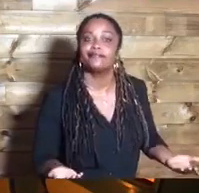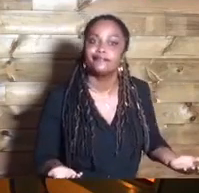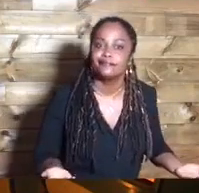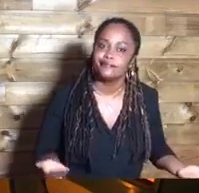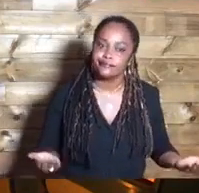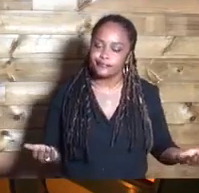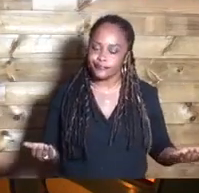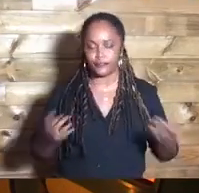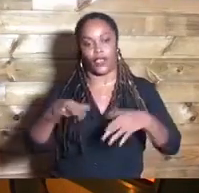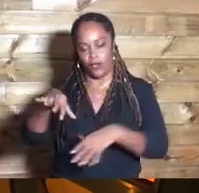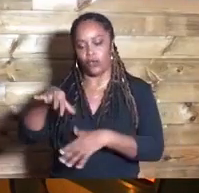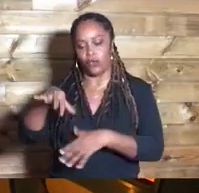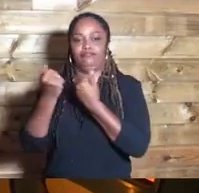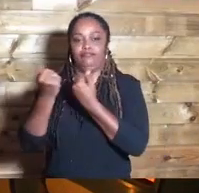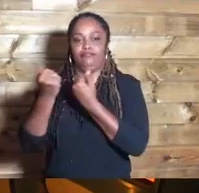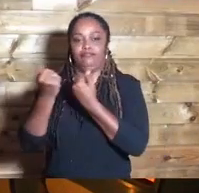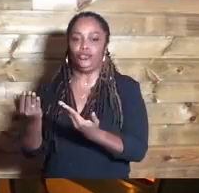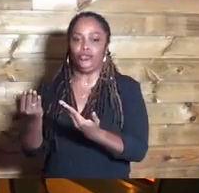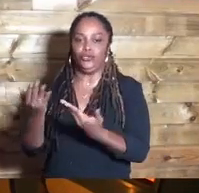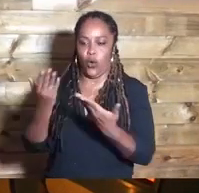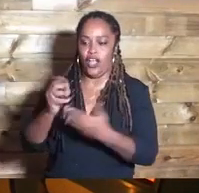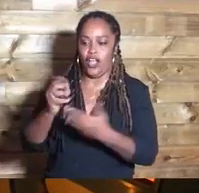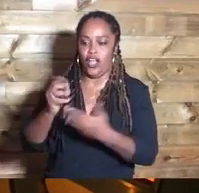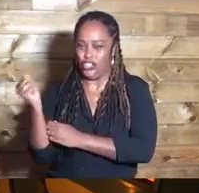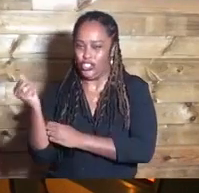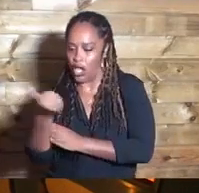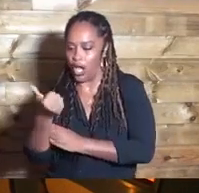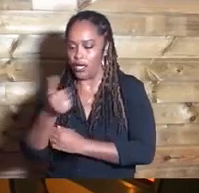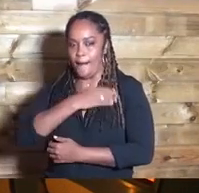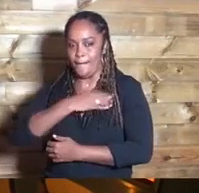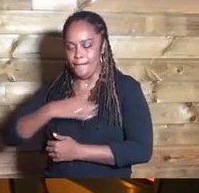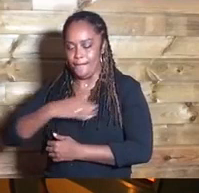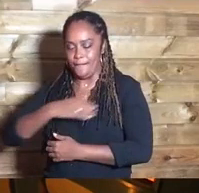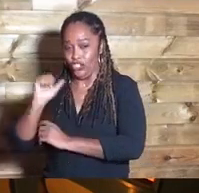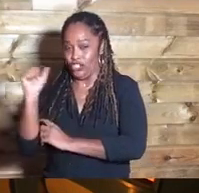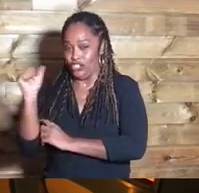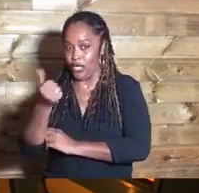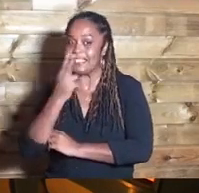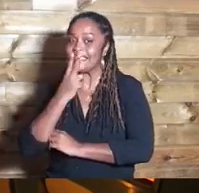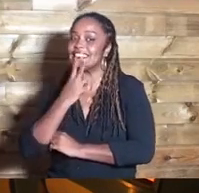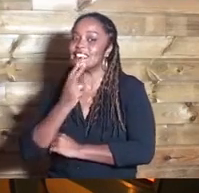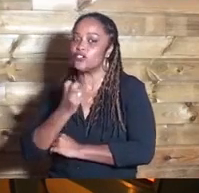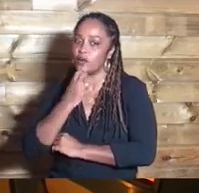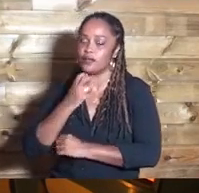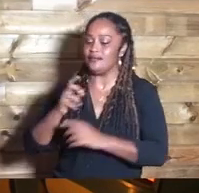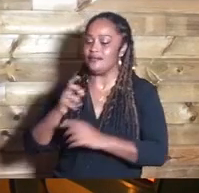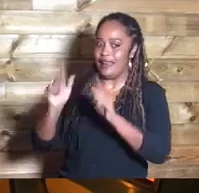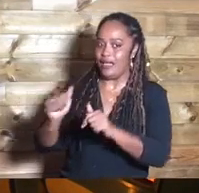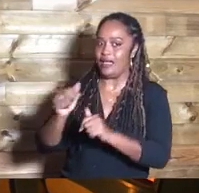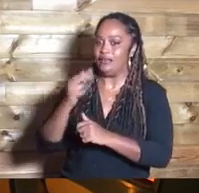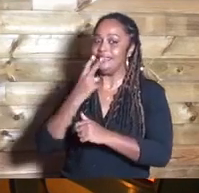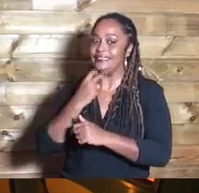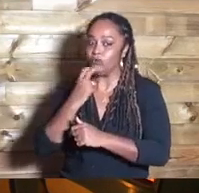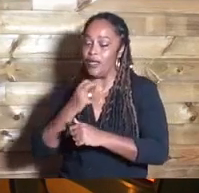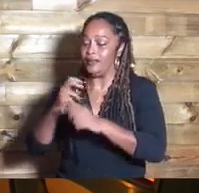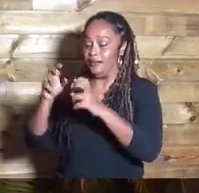Nous pouvons proposer aussi que chaque collectivité, systématiquement, tous les années, ils mettent en